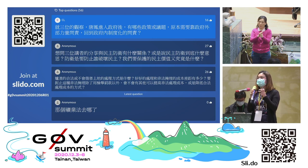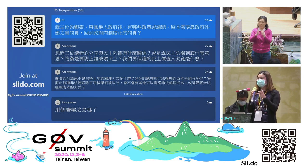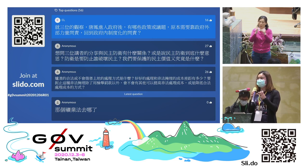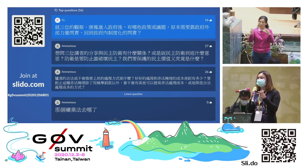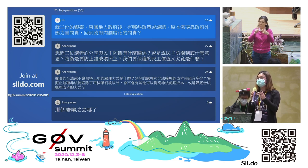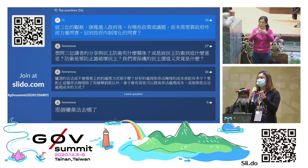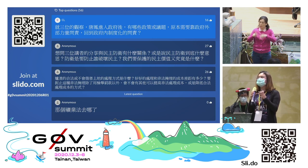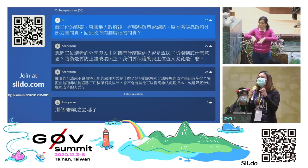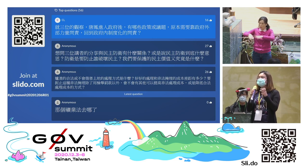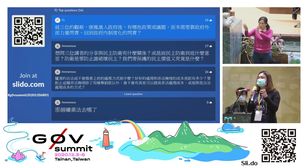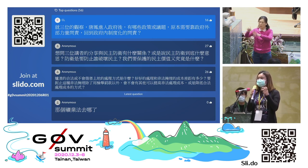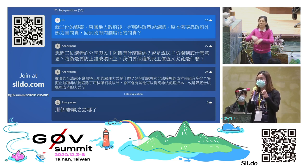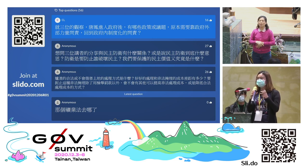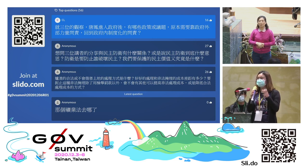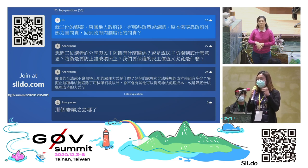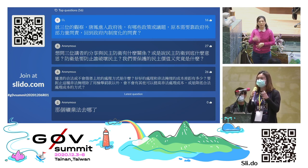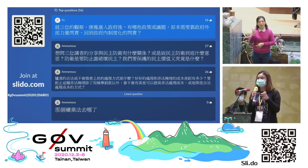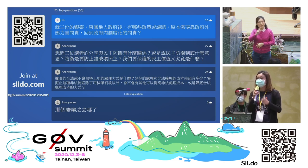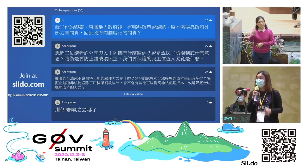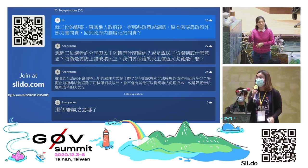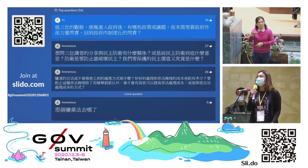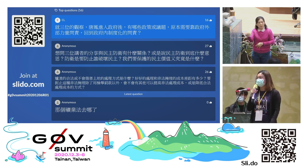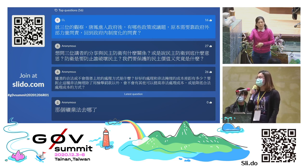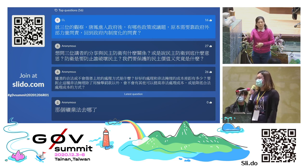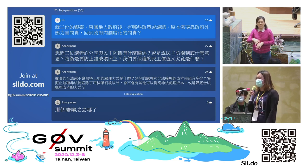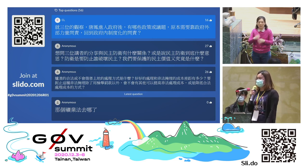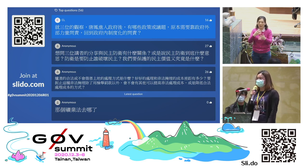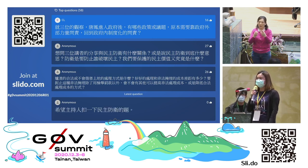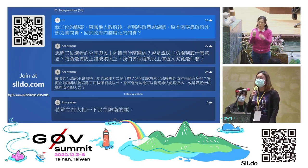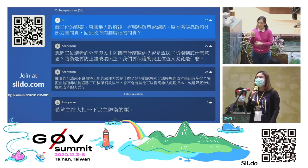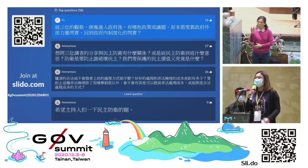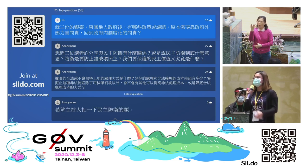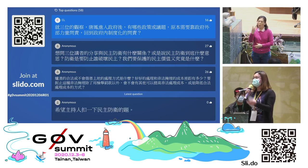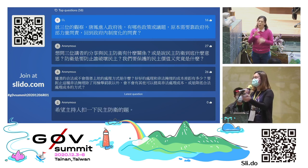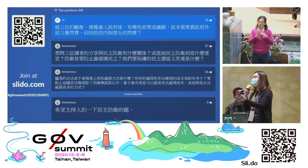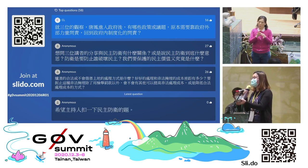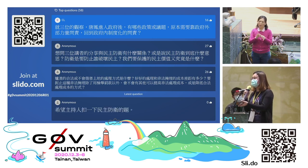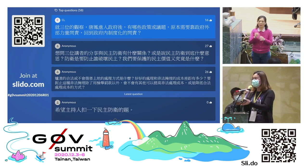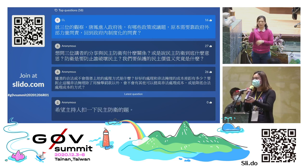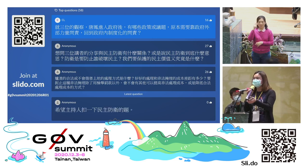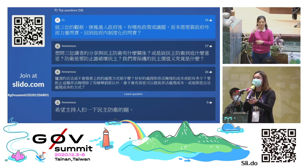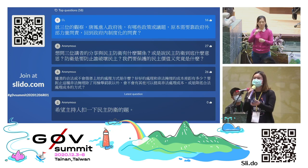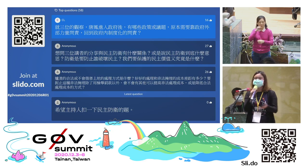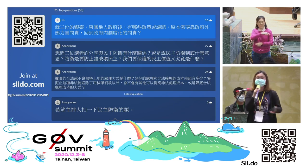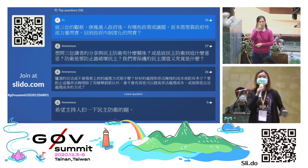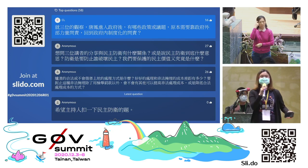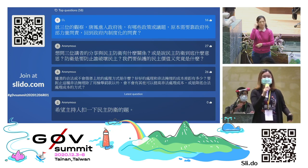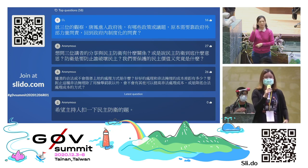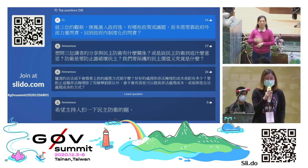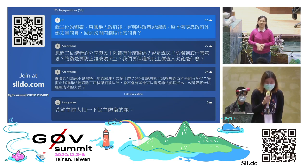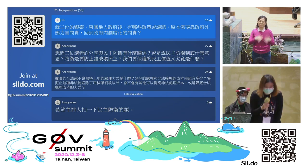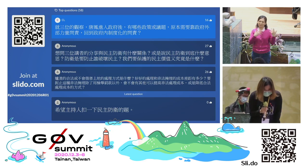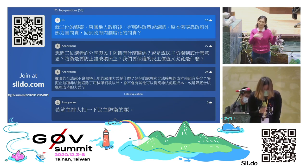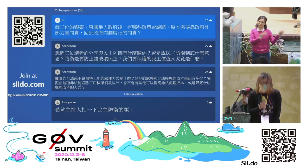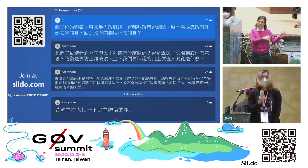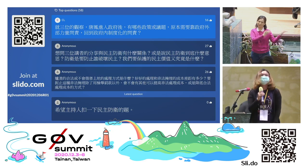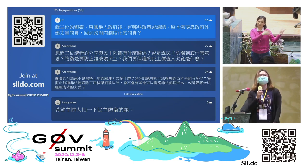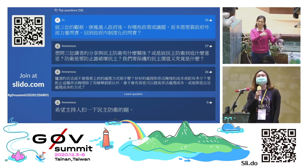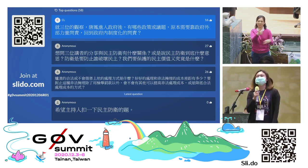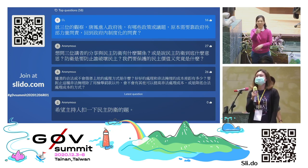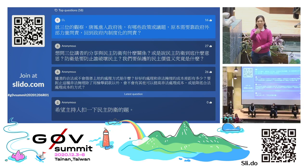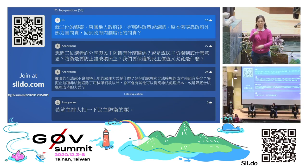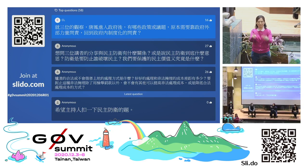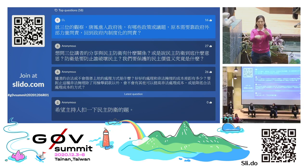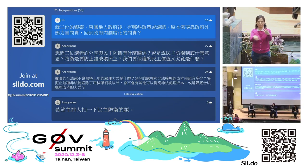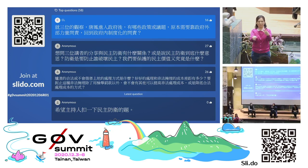何达到说让更多人关心台湾的价值？那请大家热烈掌声，谢谢三位。